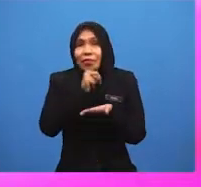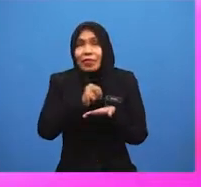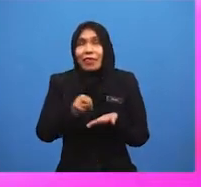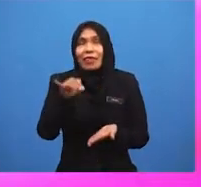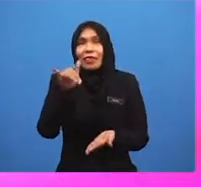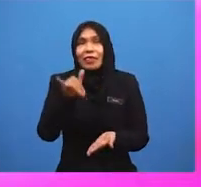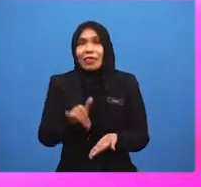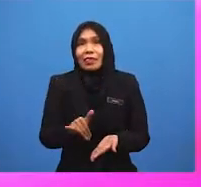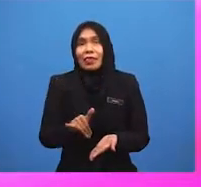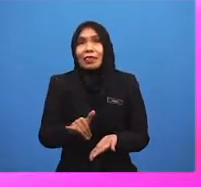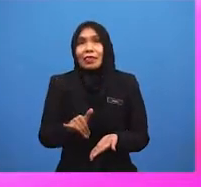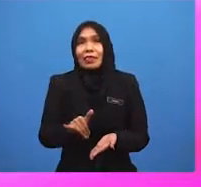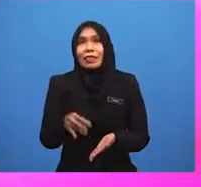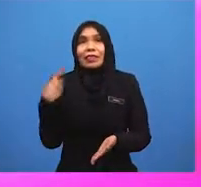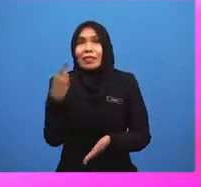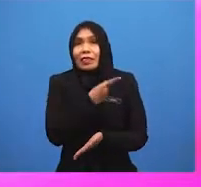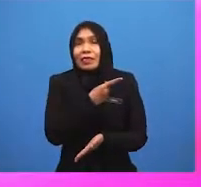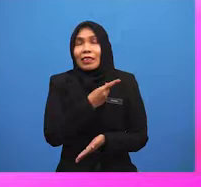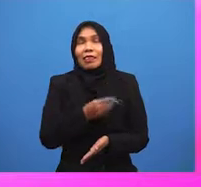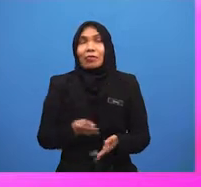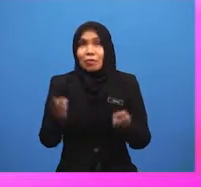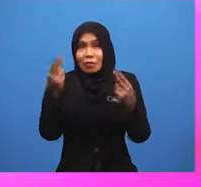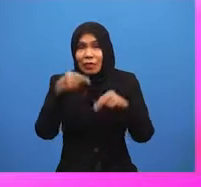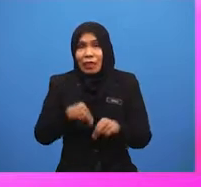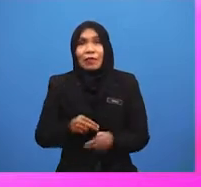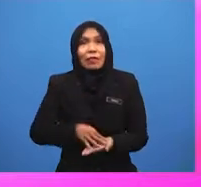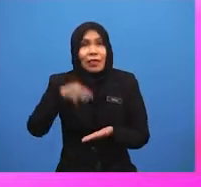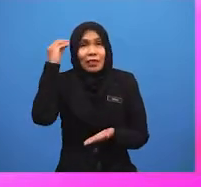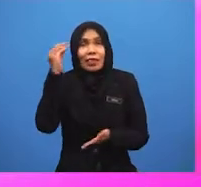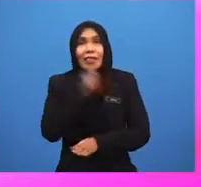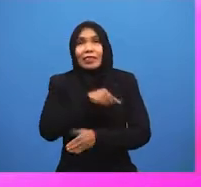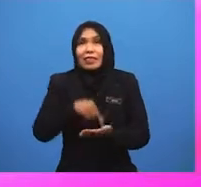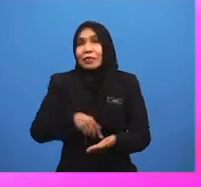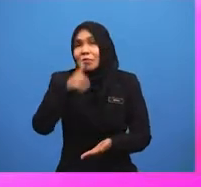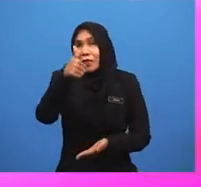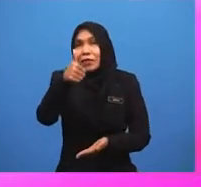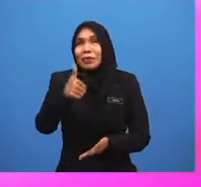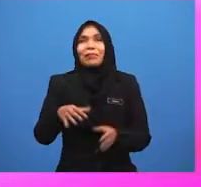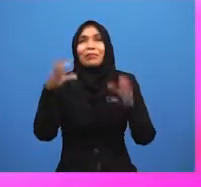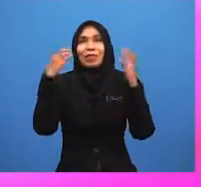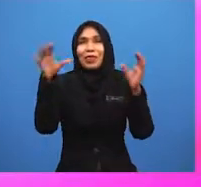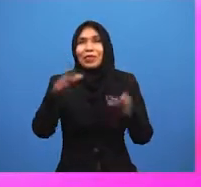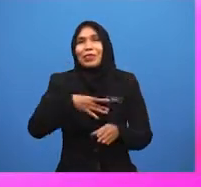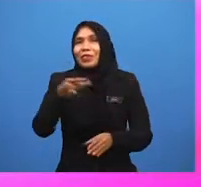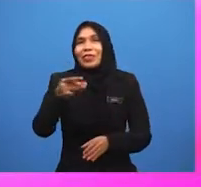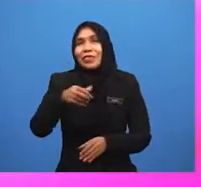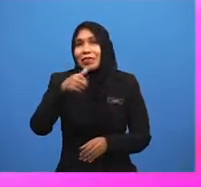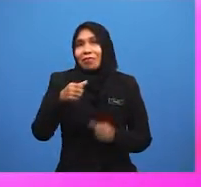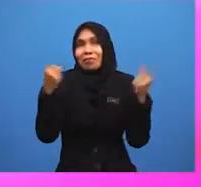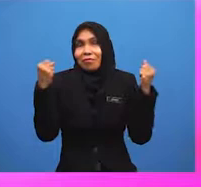kita hendak belajar pada hari ini, kan? Bagus. Cikgu suka semangat anda